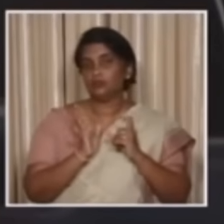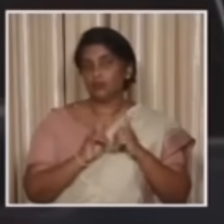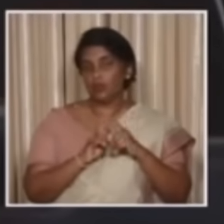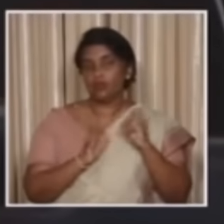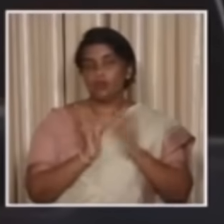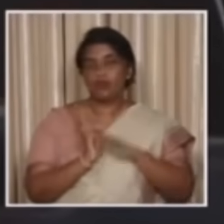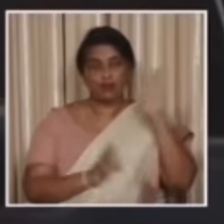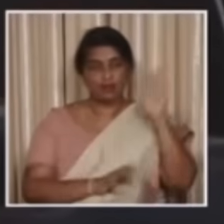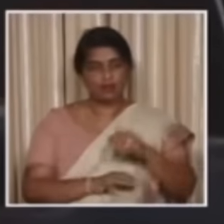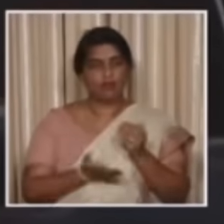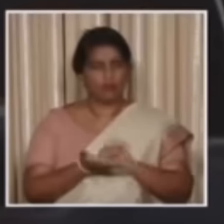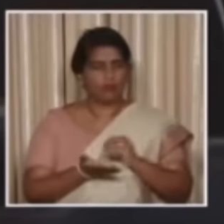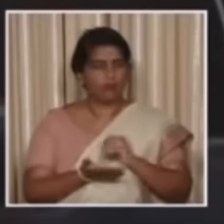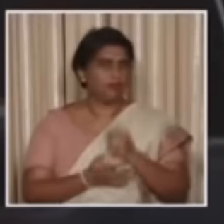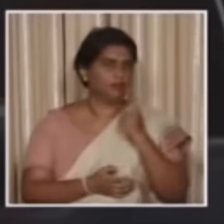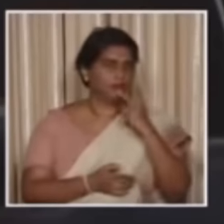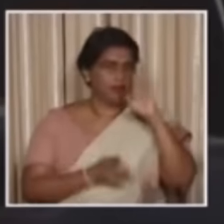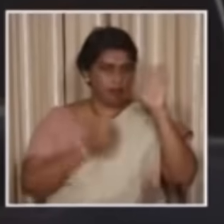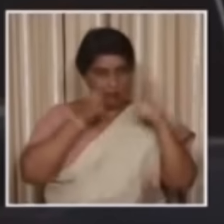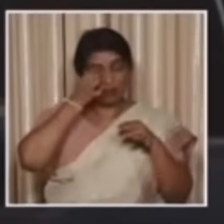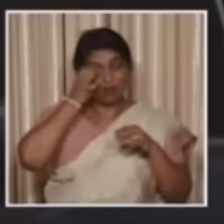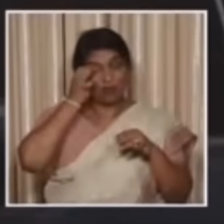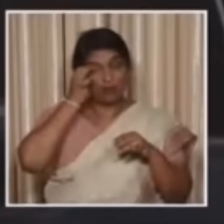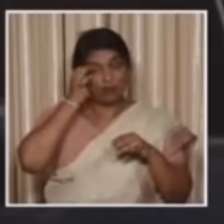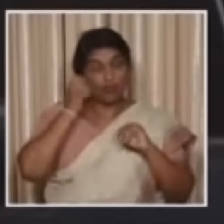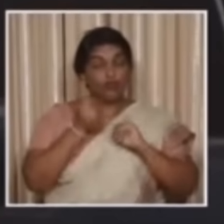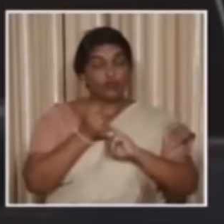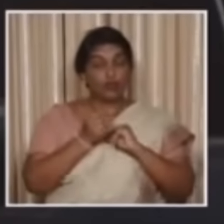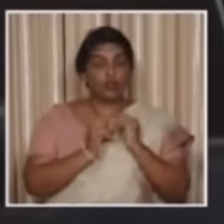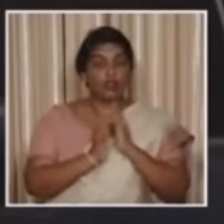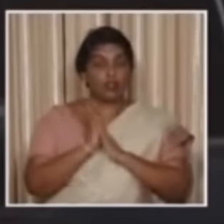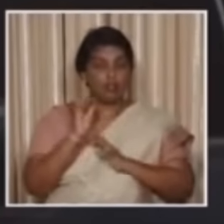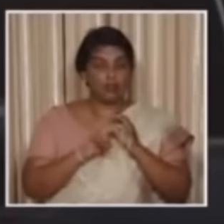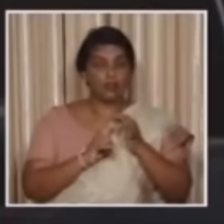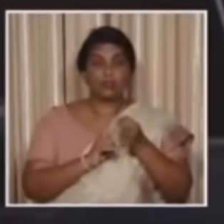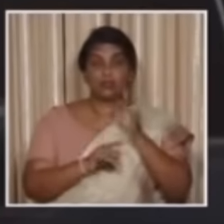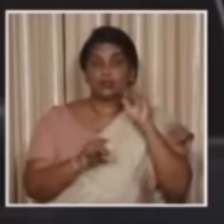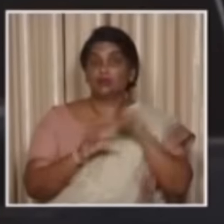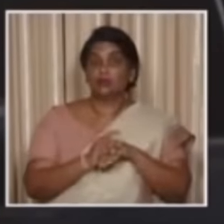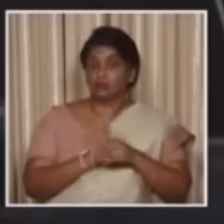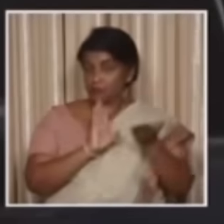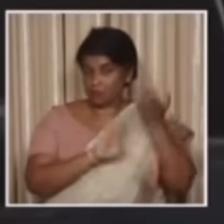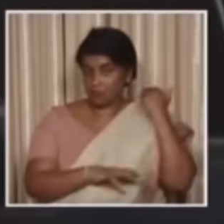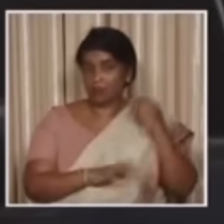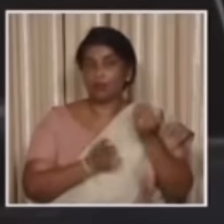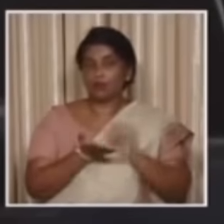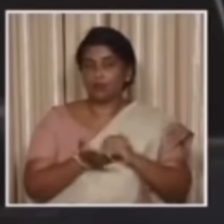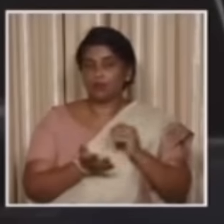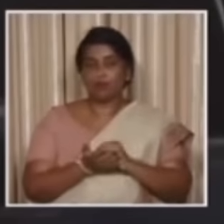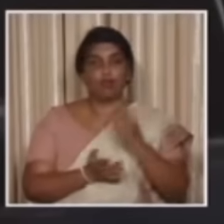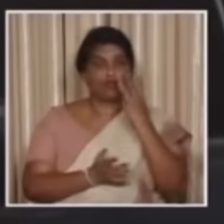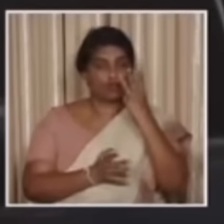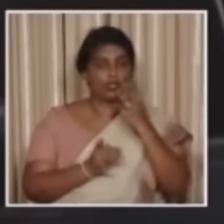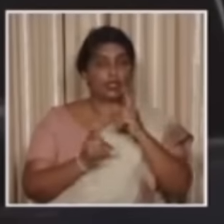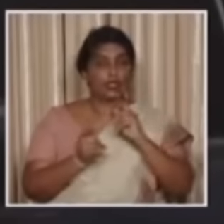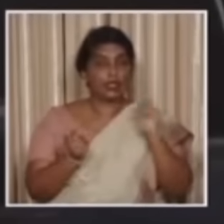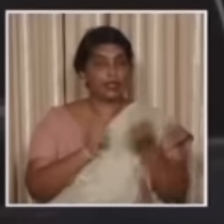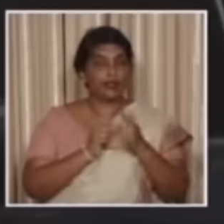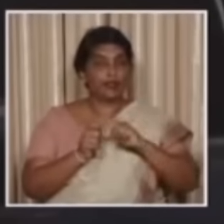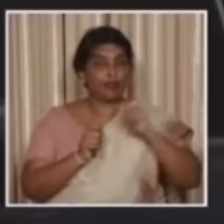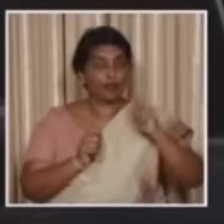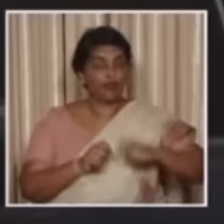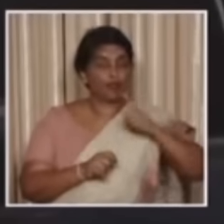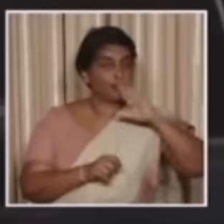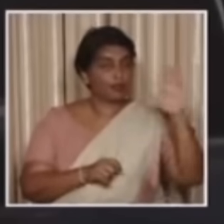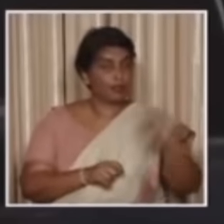मतकाय अवस्था कीपेक दिमाव सुनील अदुन मंत्रीवर्य सभापति दूरे धर्ण काले तुंगतावा क्रिकेट बोर्ड कैंदवला